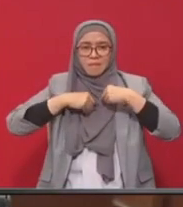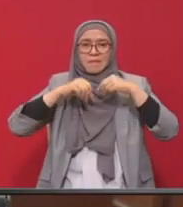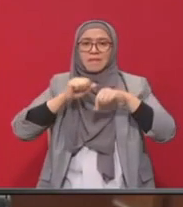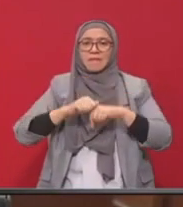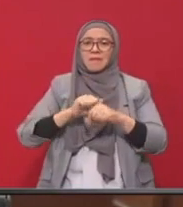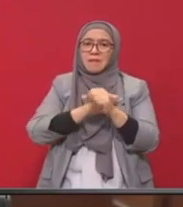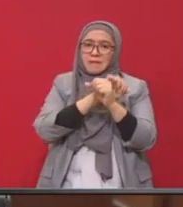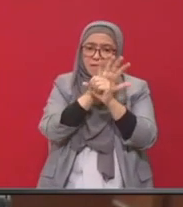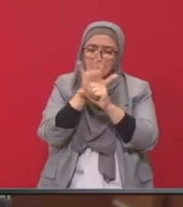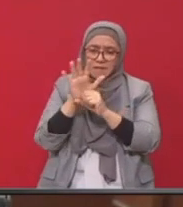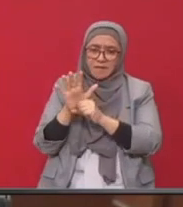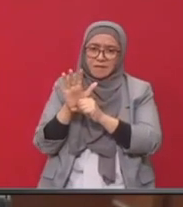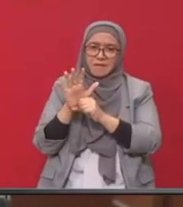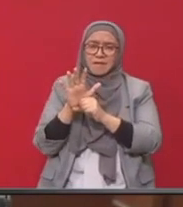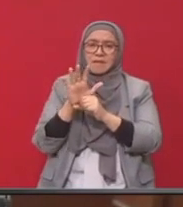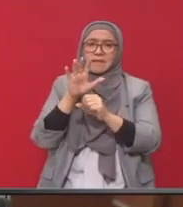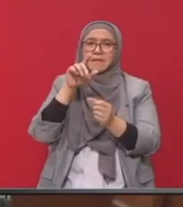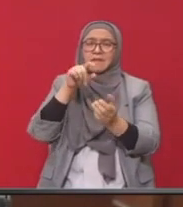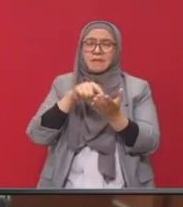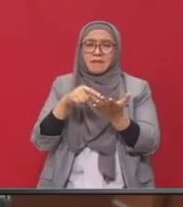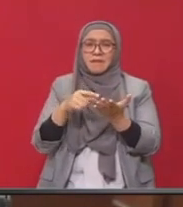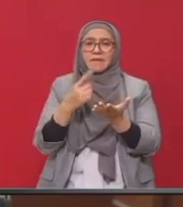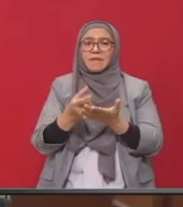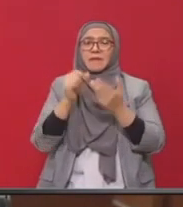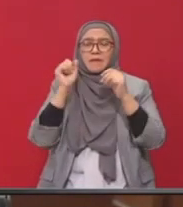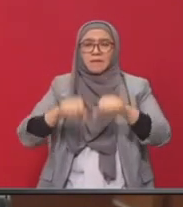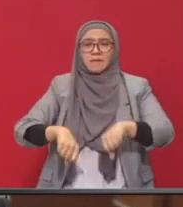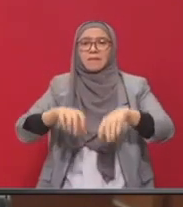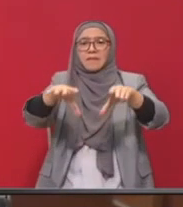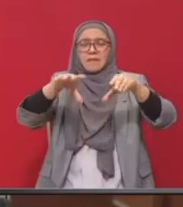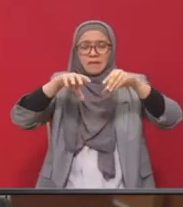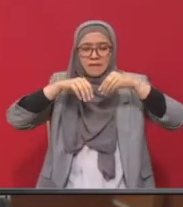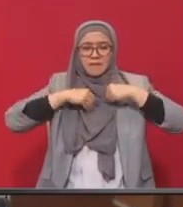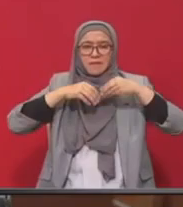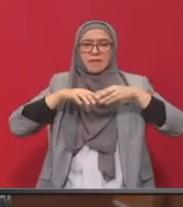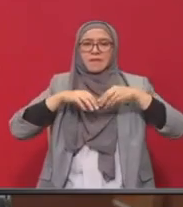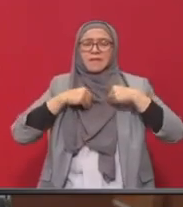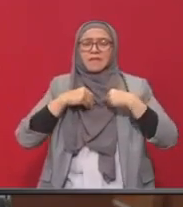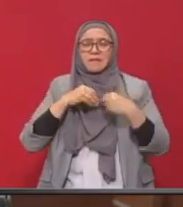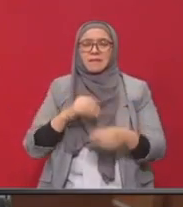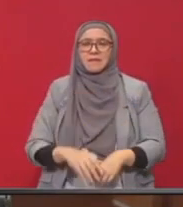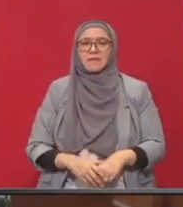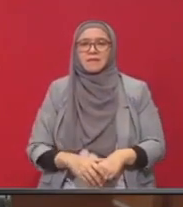dapat menerima bantuan selain yang jenuh dengan melesatkan satu juta penerima Terima kasih tersebut km